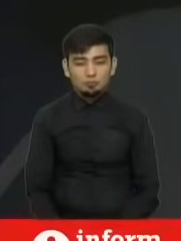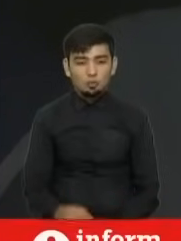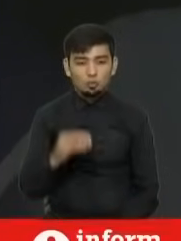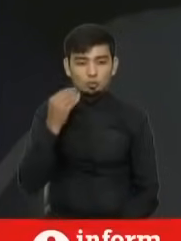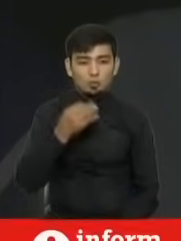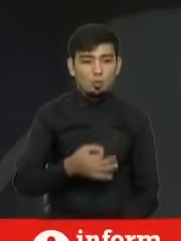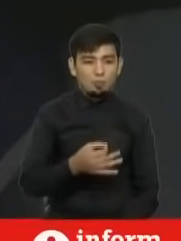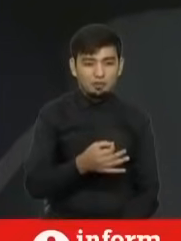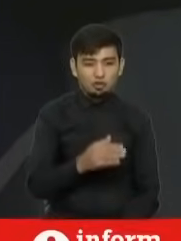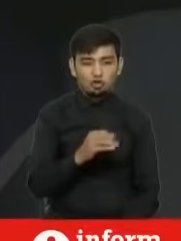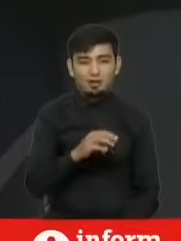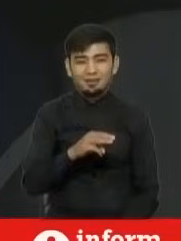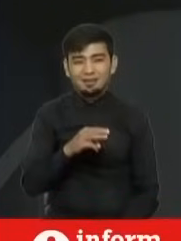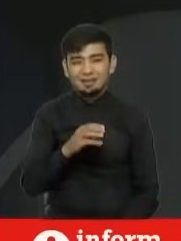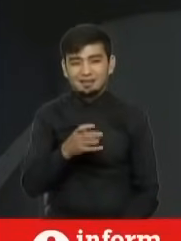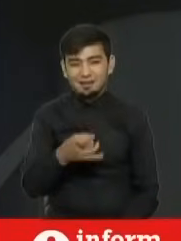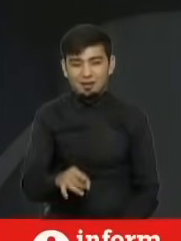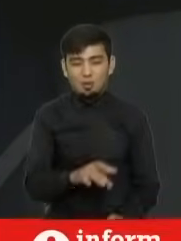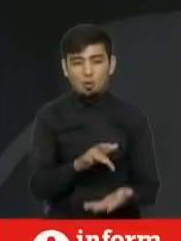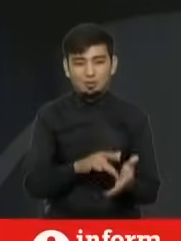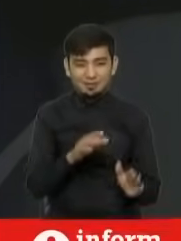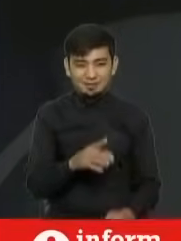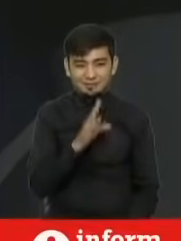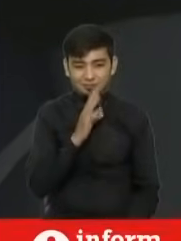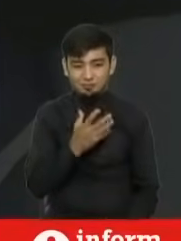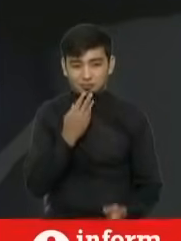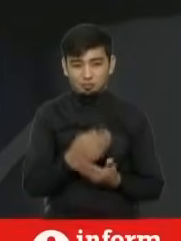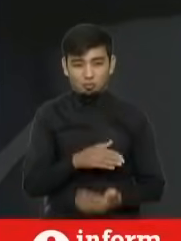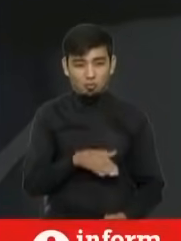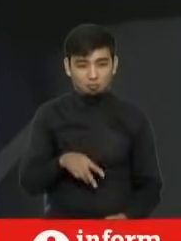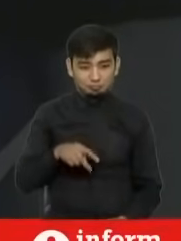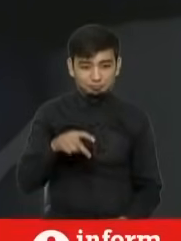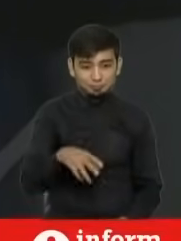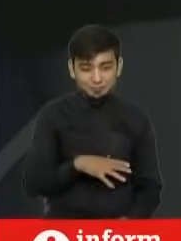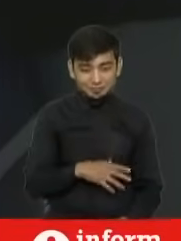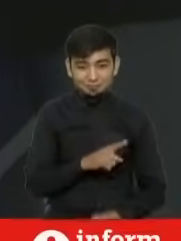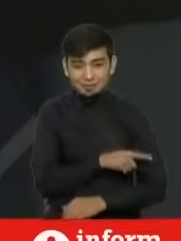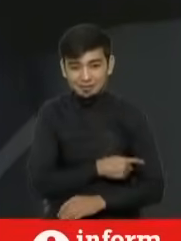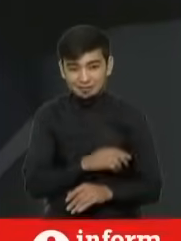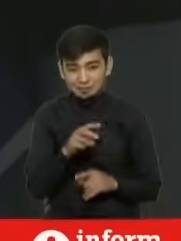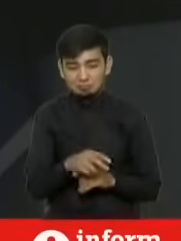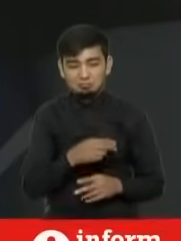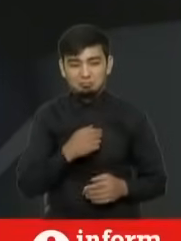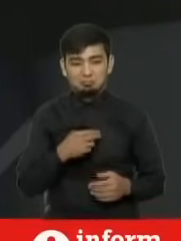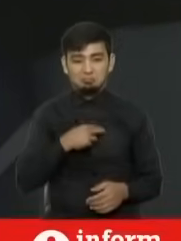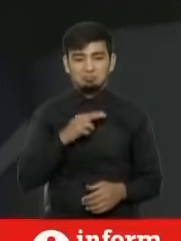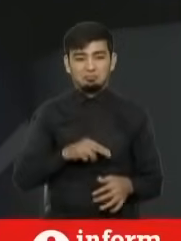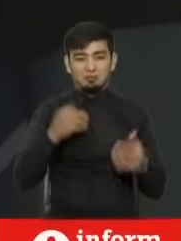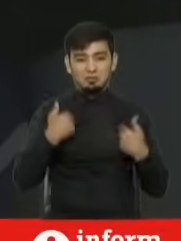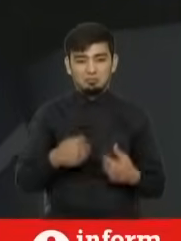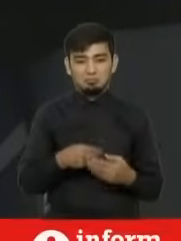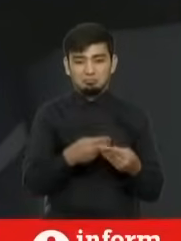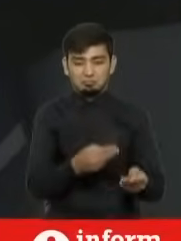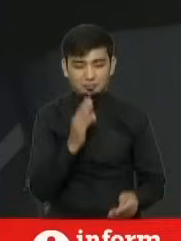Түркістан облысы Жетісай қаласында ауруханаға өз аяғымен барған өрімдей қыздың өлі денесі шықты. Жібек Есқараның ата-анасы